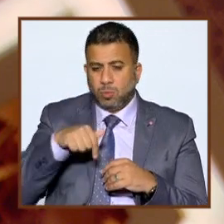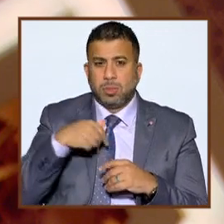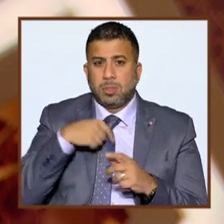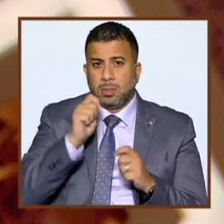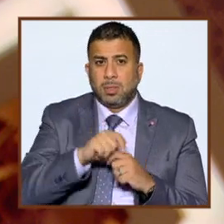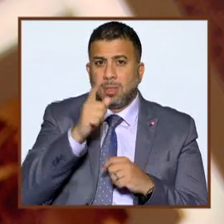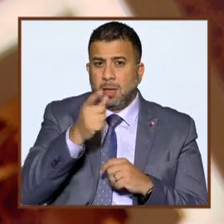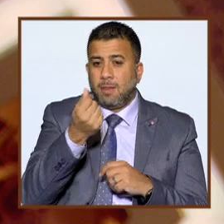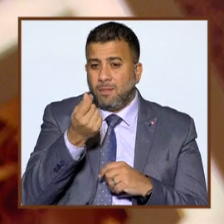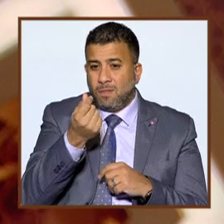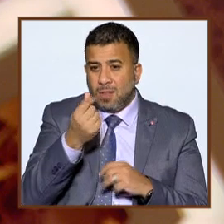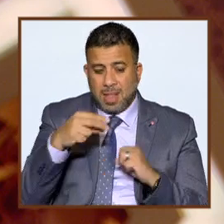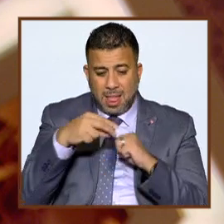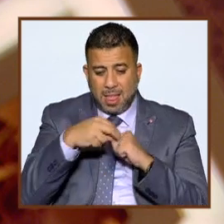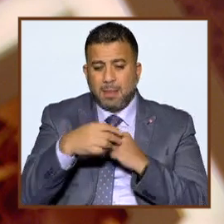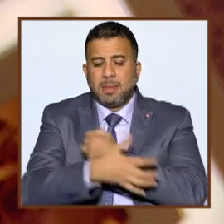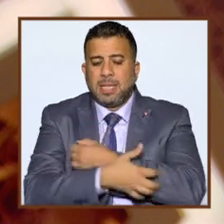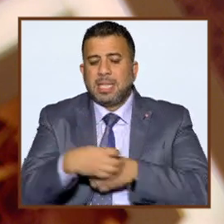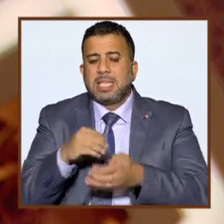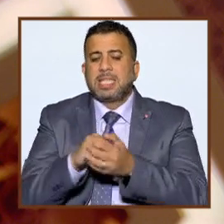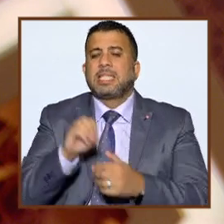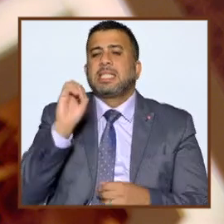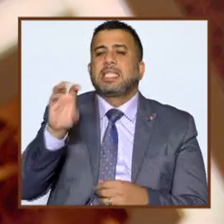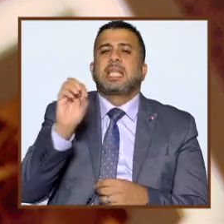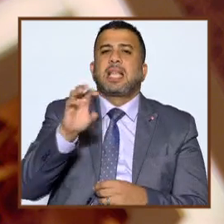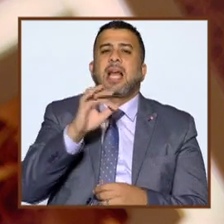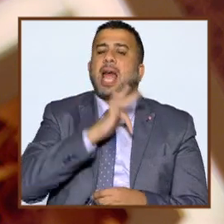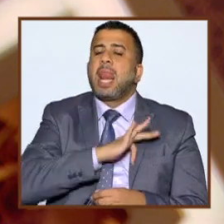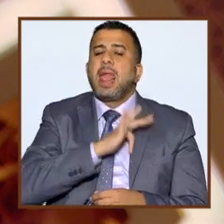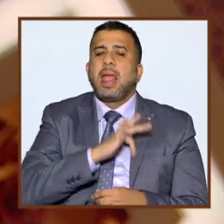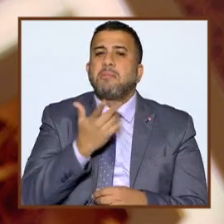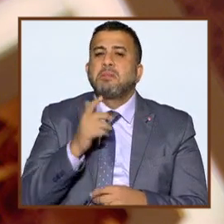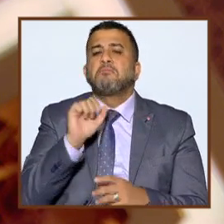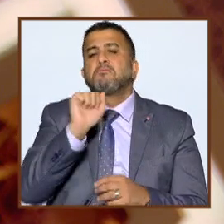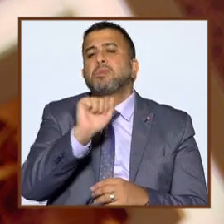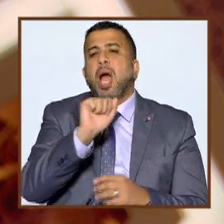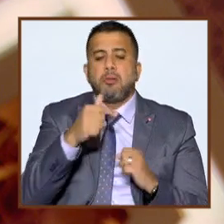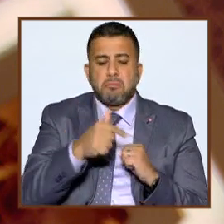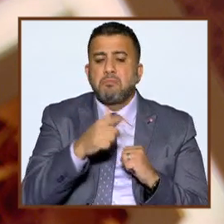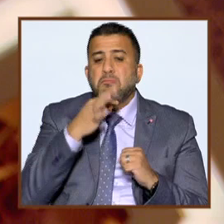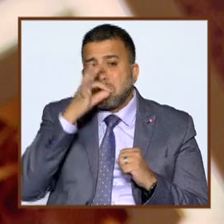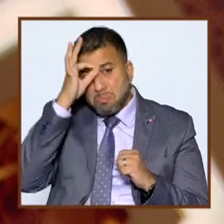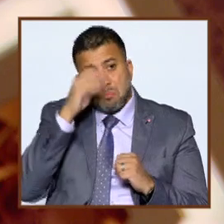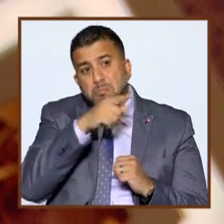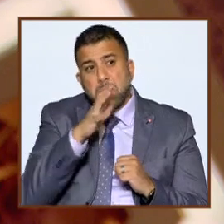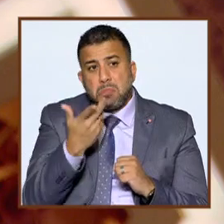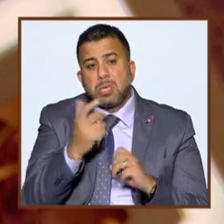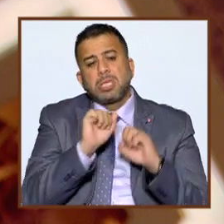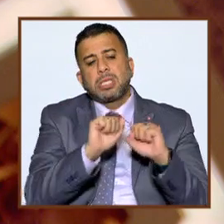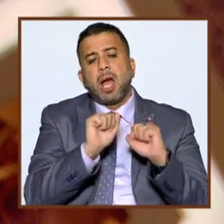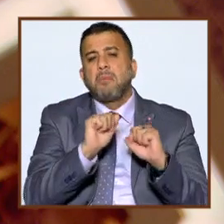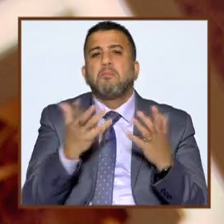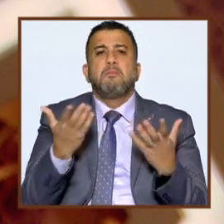بأن تتصدقي بهذا الخاتم عن نية عن ترجين الثواب